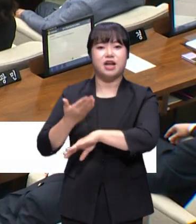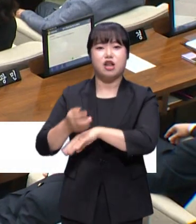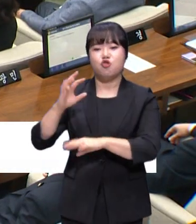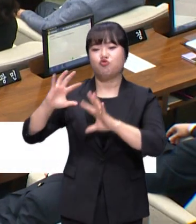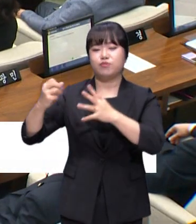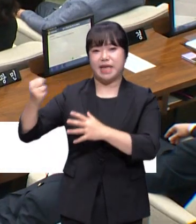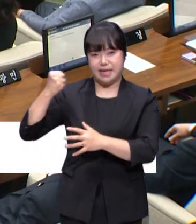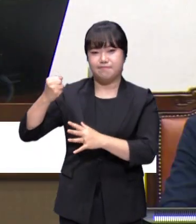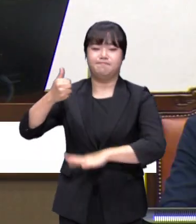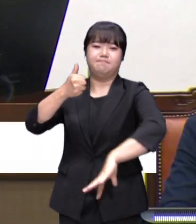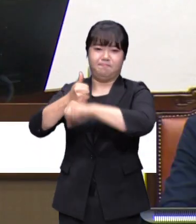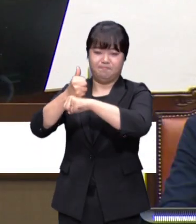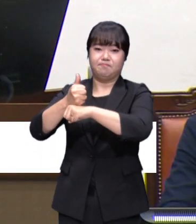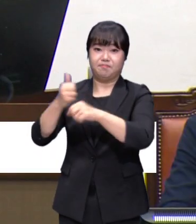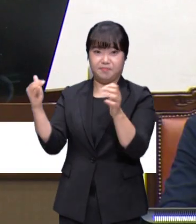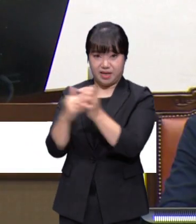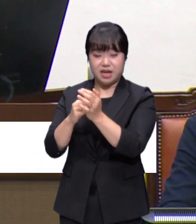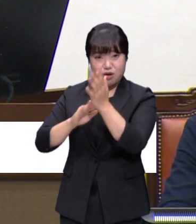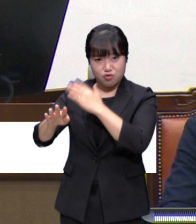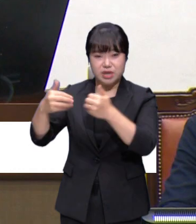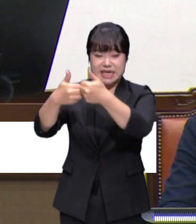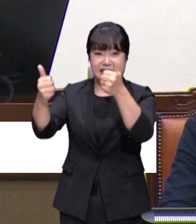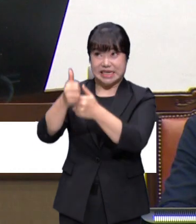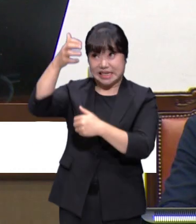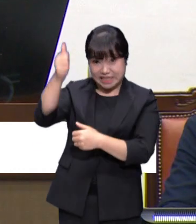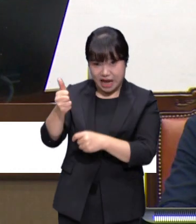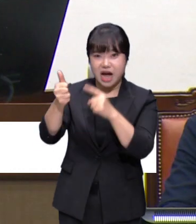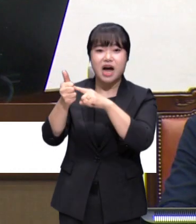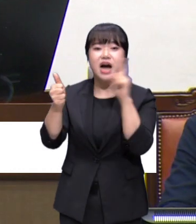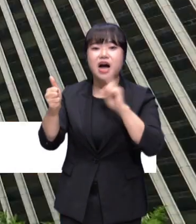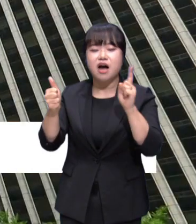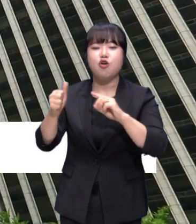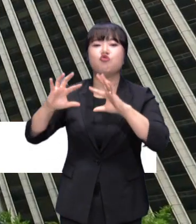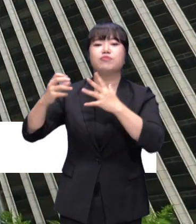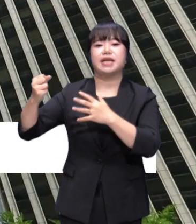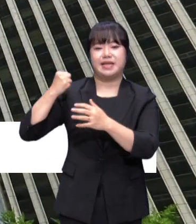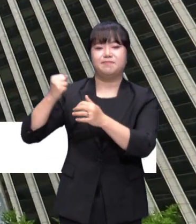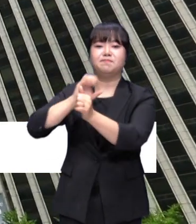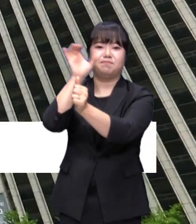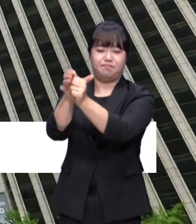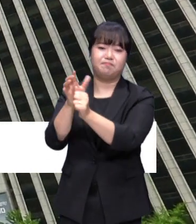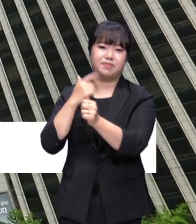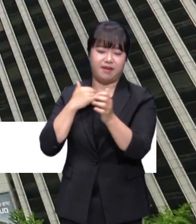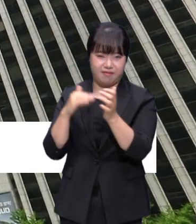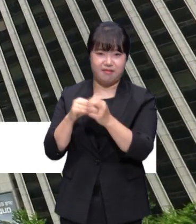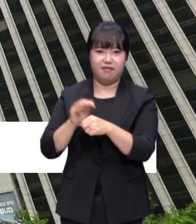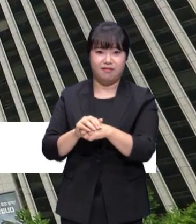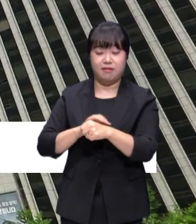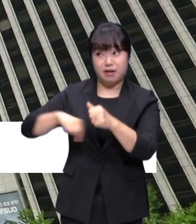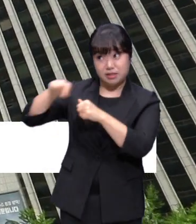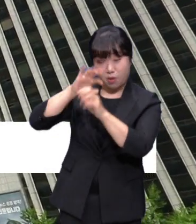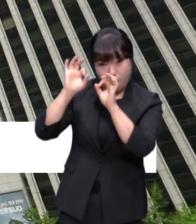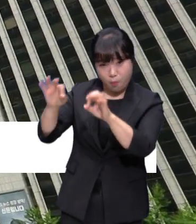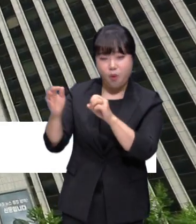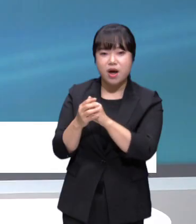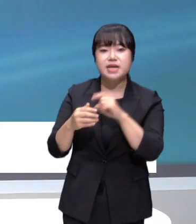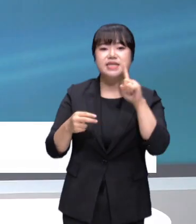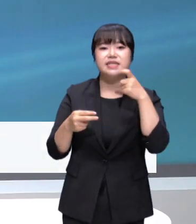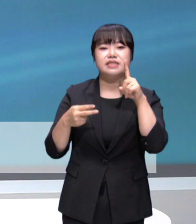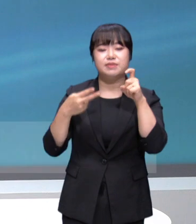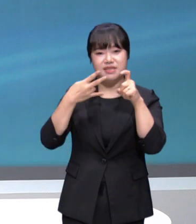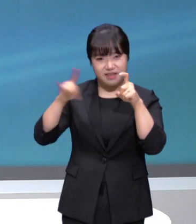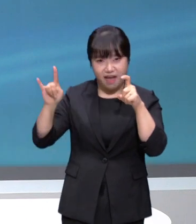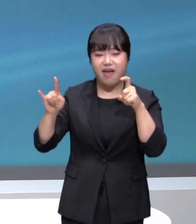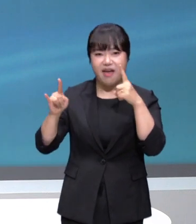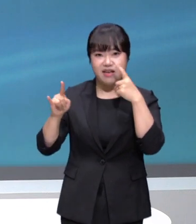얻었고 이로 인해 의장도 국민의힘이 맡게 됐습니다. 이런 상황에서 11대 전반기